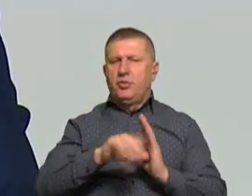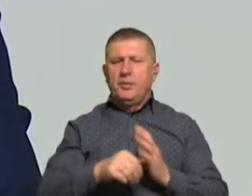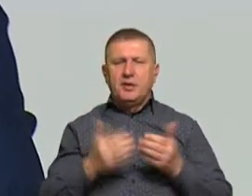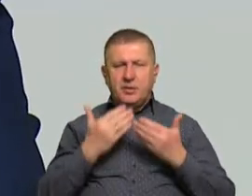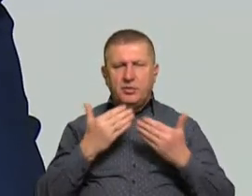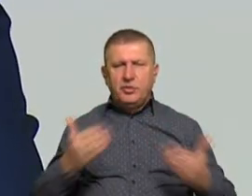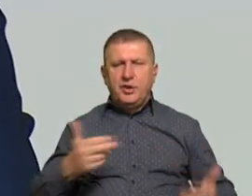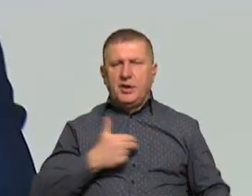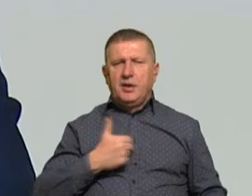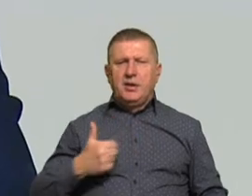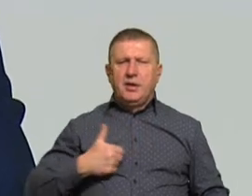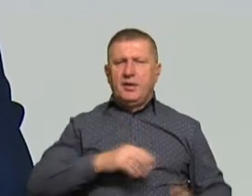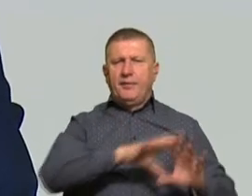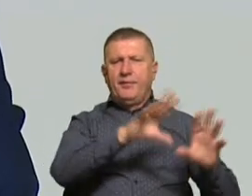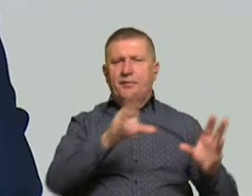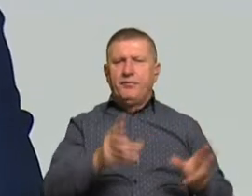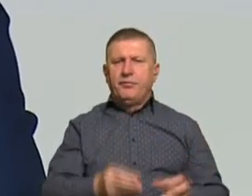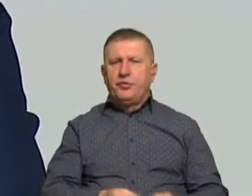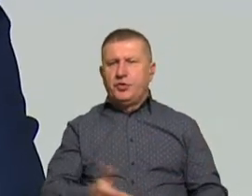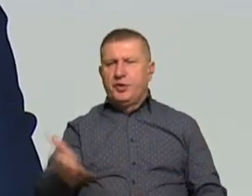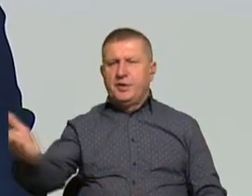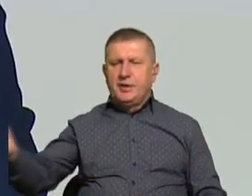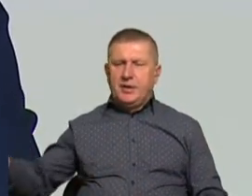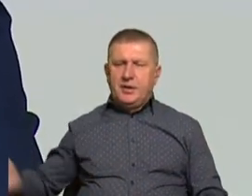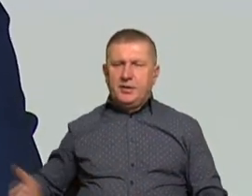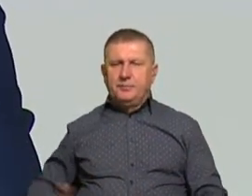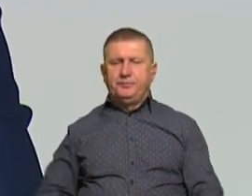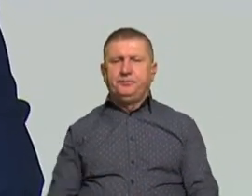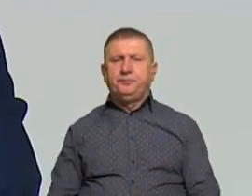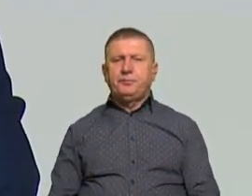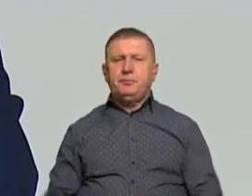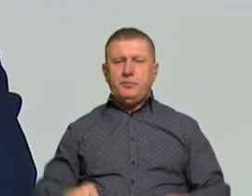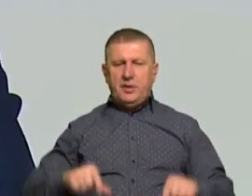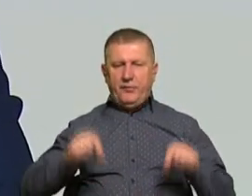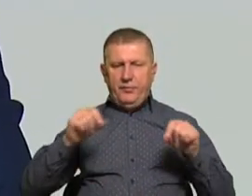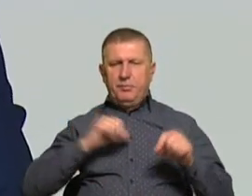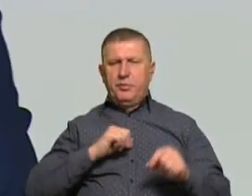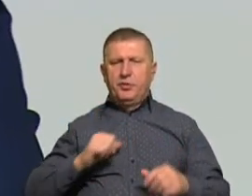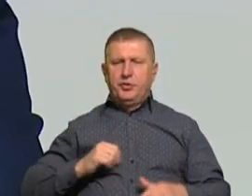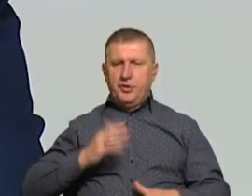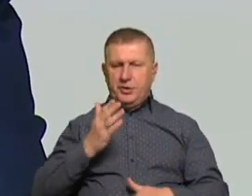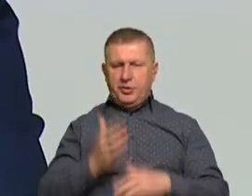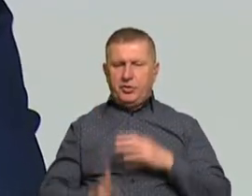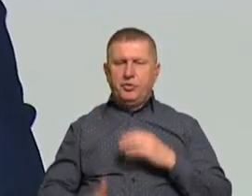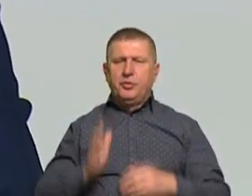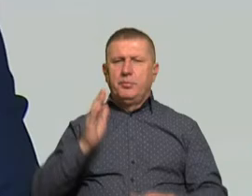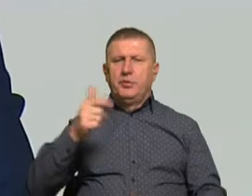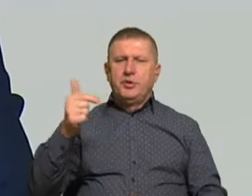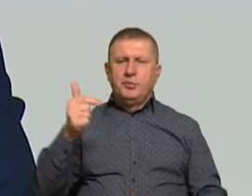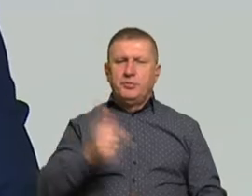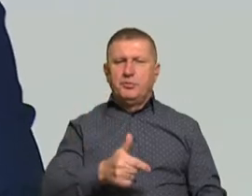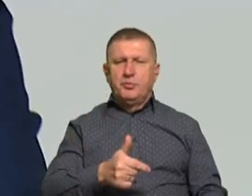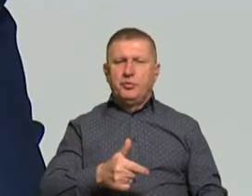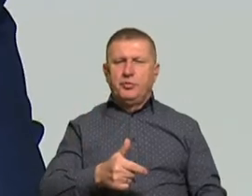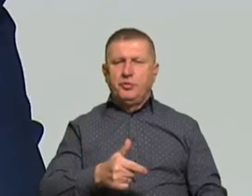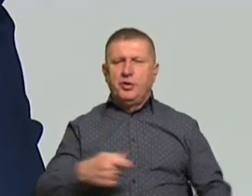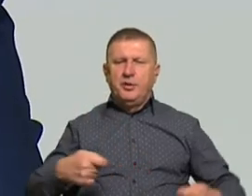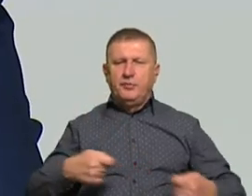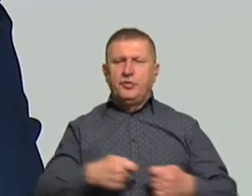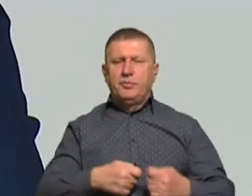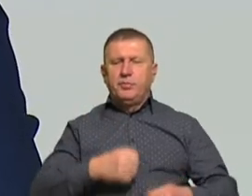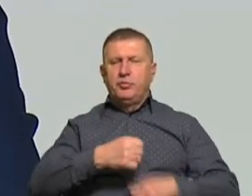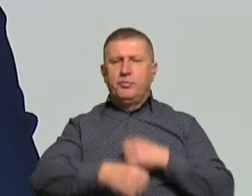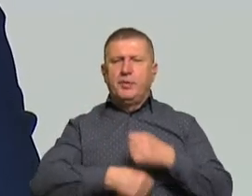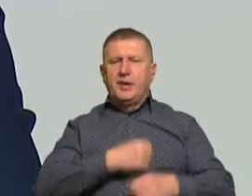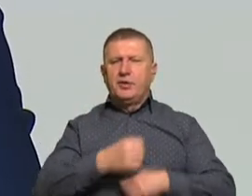nam wszystkim, też tym, którzy tutaj siedzą obok mnie, bo wybory się skończą i będziemy musieli, i mam nadzieję, że chcieli współpracować